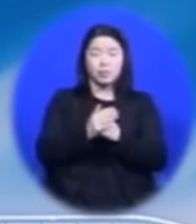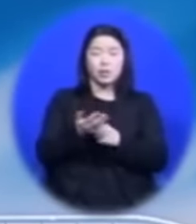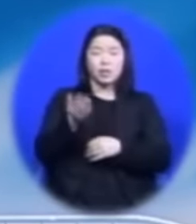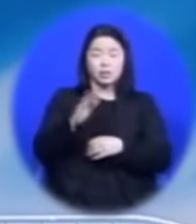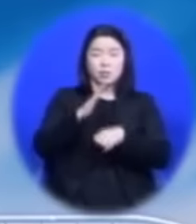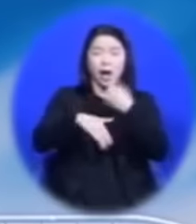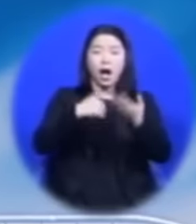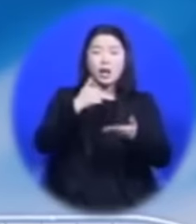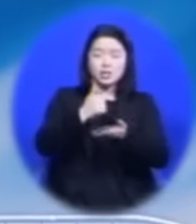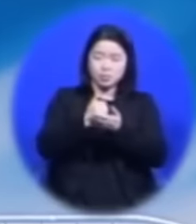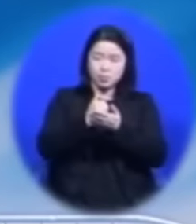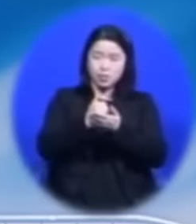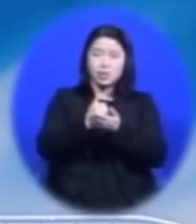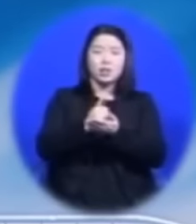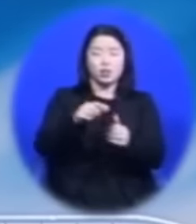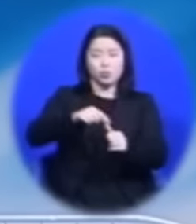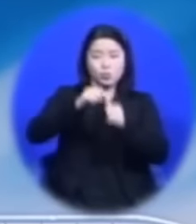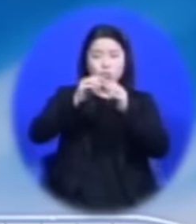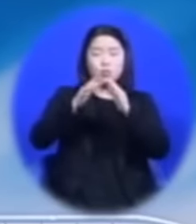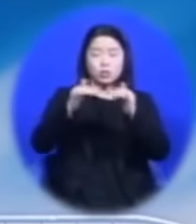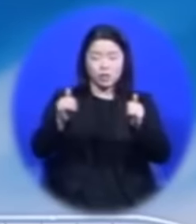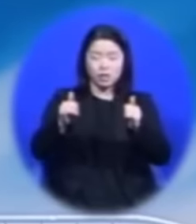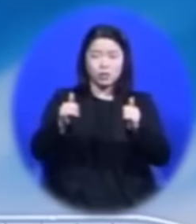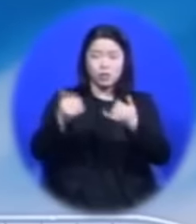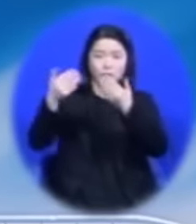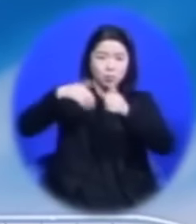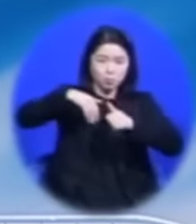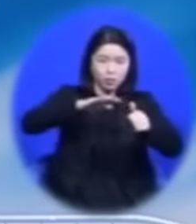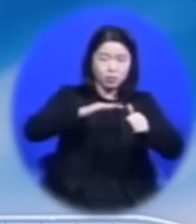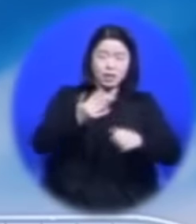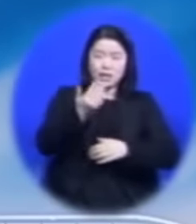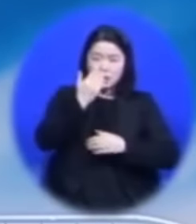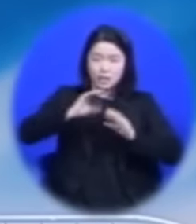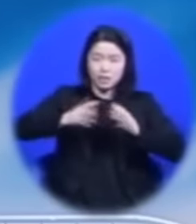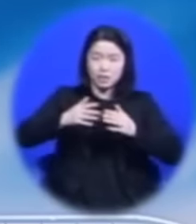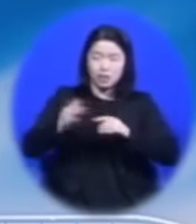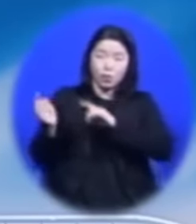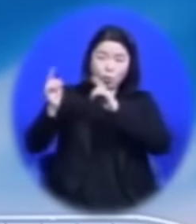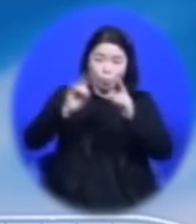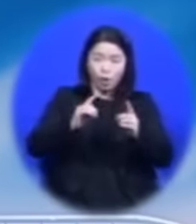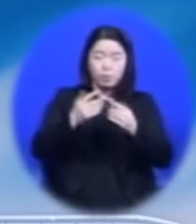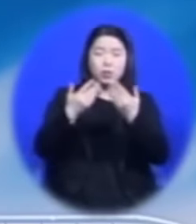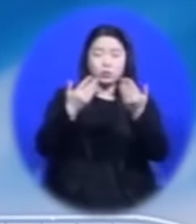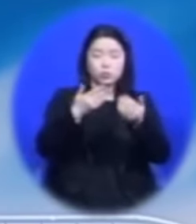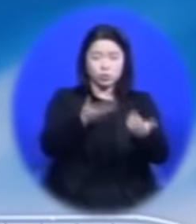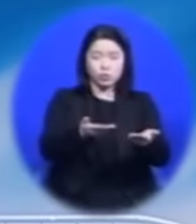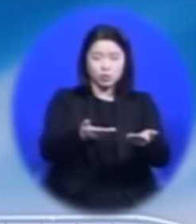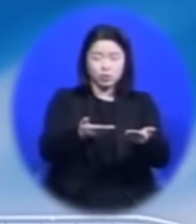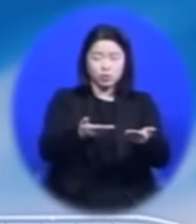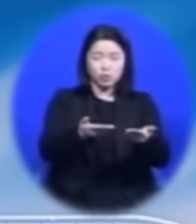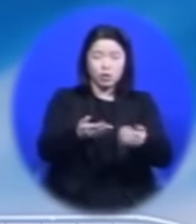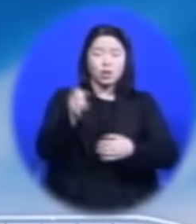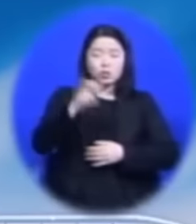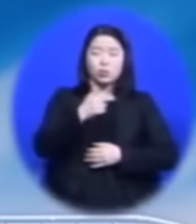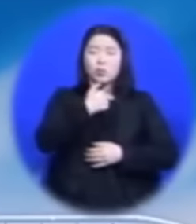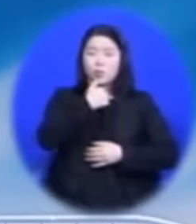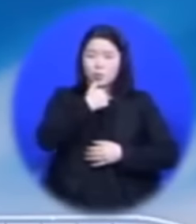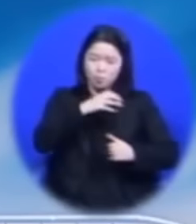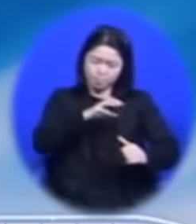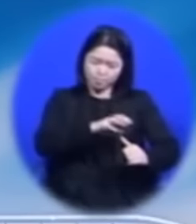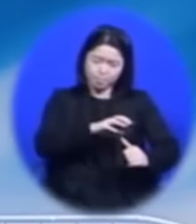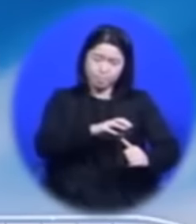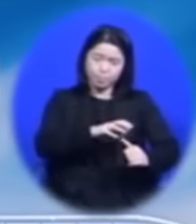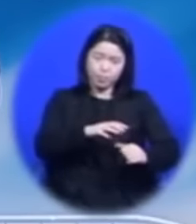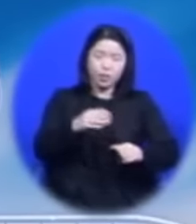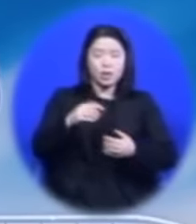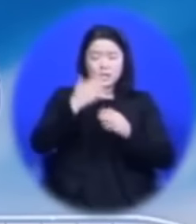하나님이 메시아를 보내주실 것을, 이스라엘을 회복하게 해주실 것을, 로마의 압제로부터 이스라엘이